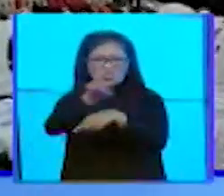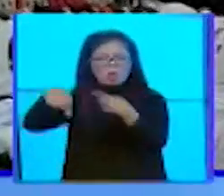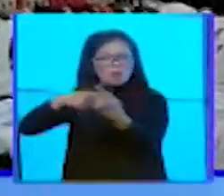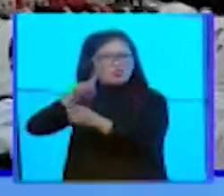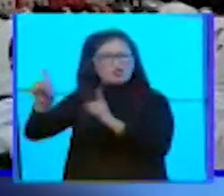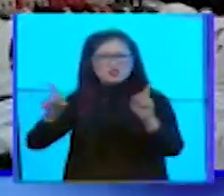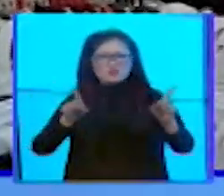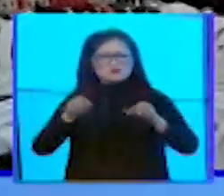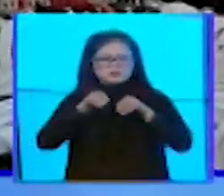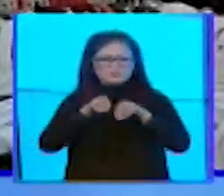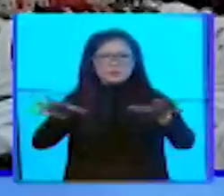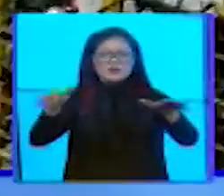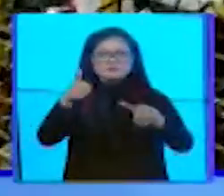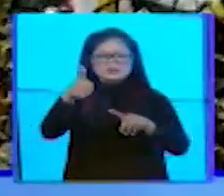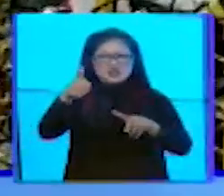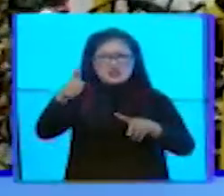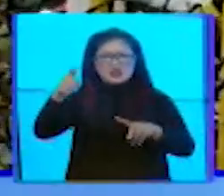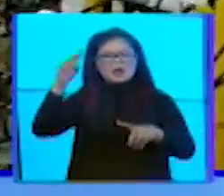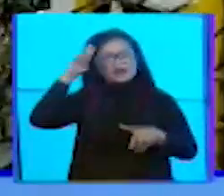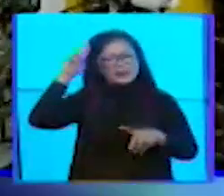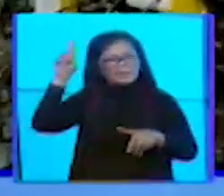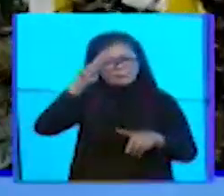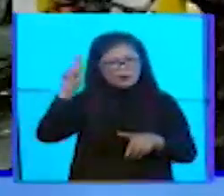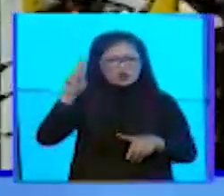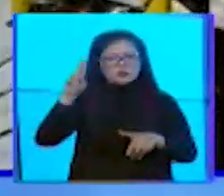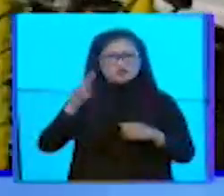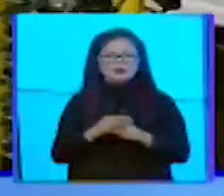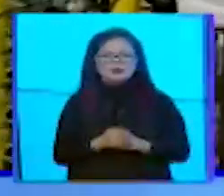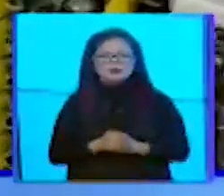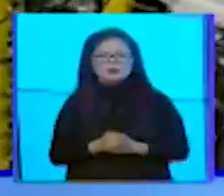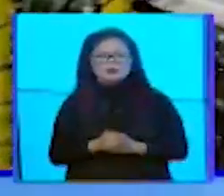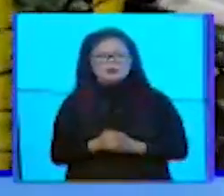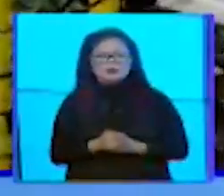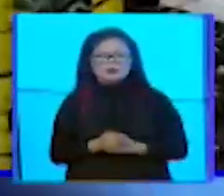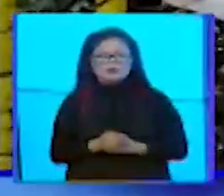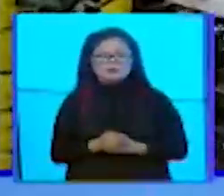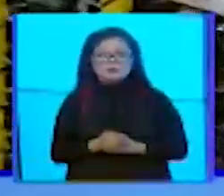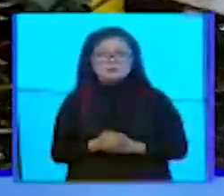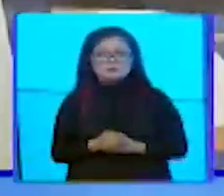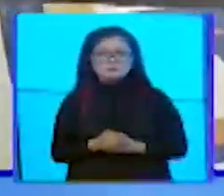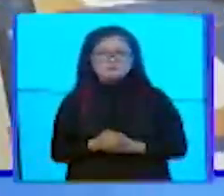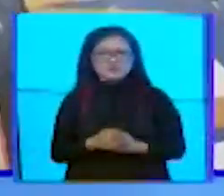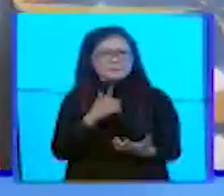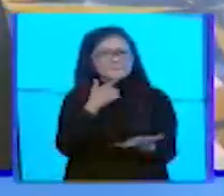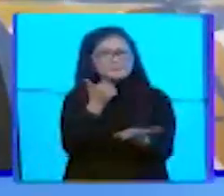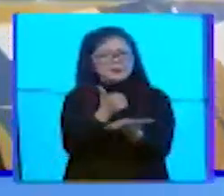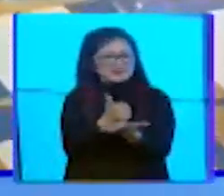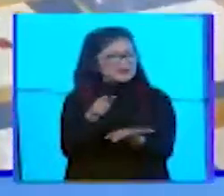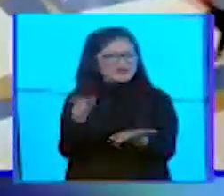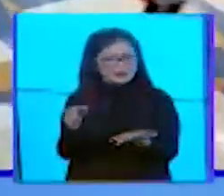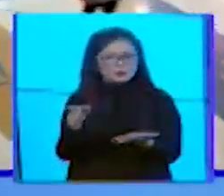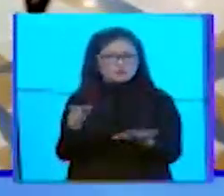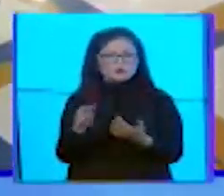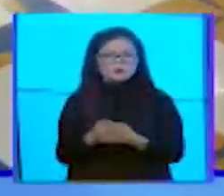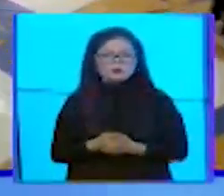dan merepotkan banyak pihak serta juga membahayakan masyarakat umum. Saya kira itu yang jauh lebih penting. Demikian. Ya, jadi ternyata